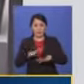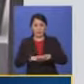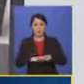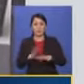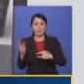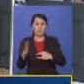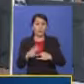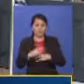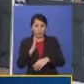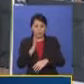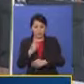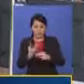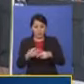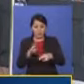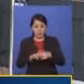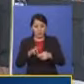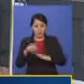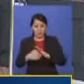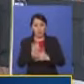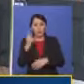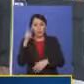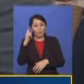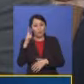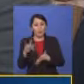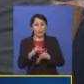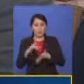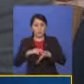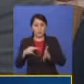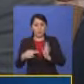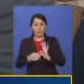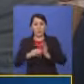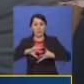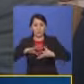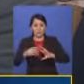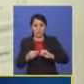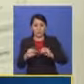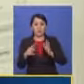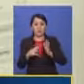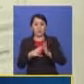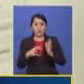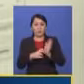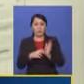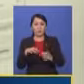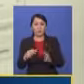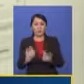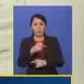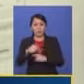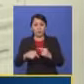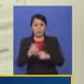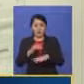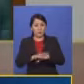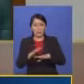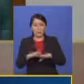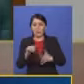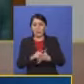туралы ұсыныс жасамақ. Сондай-ақ жаңа мобильдік қосымшаны іске қосуды жоспарлап отыр. Нәтижесінде 700 мыңға жоқ кәсіпкер салық декларациясын